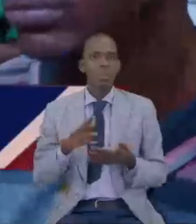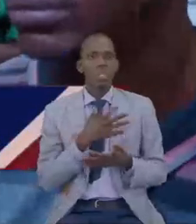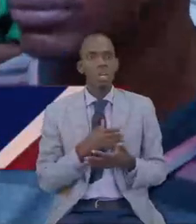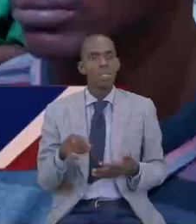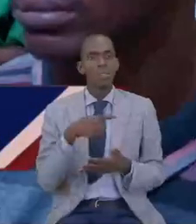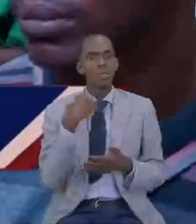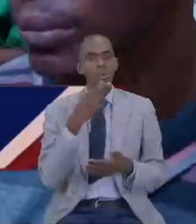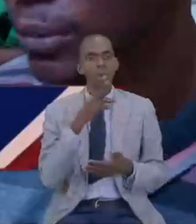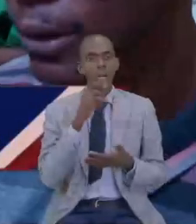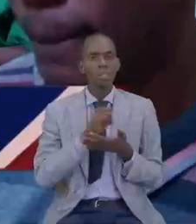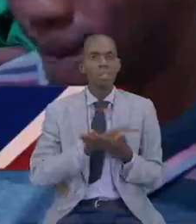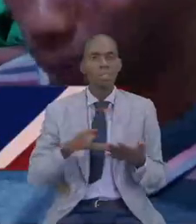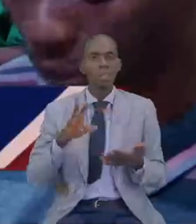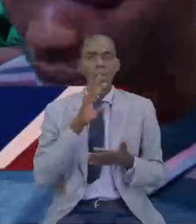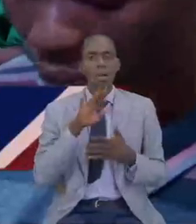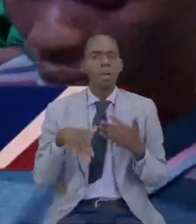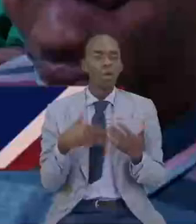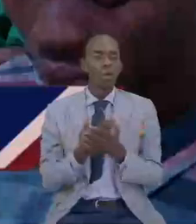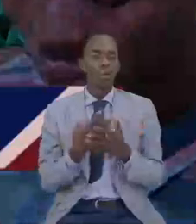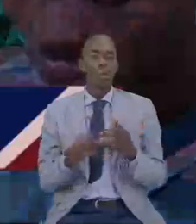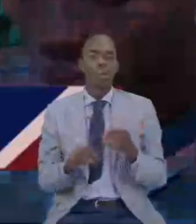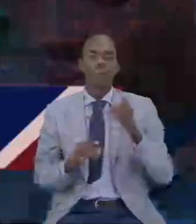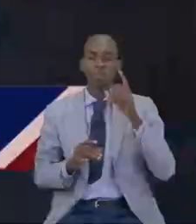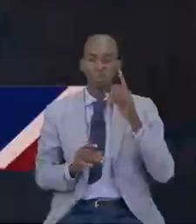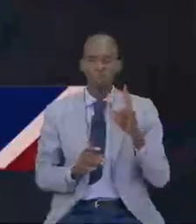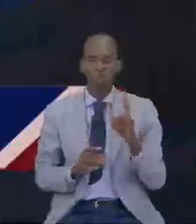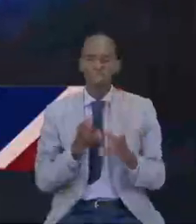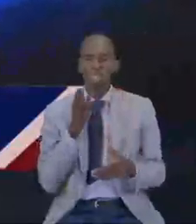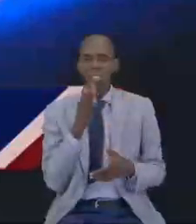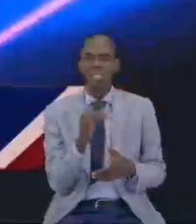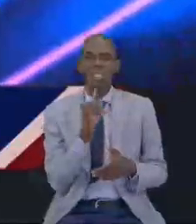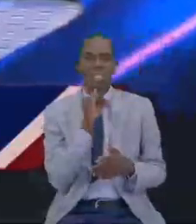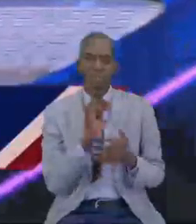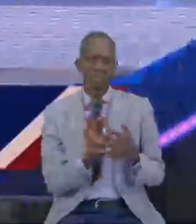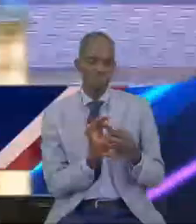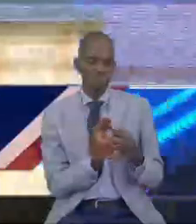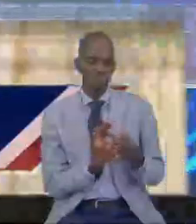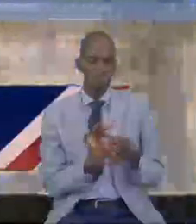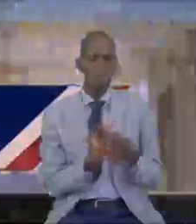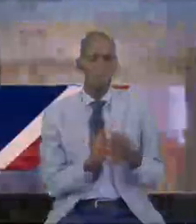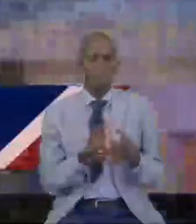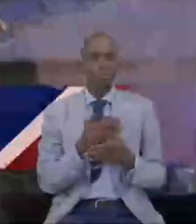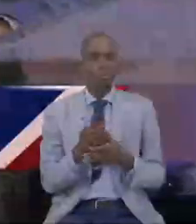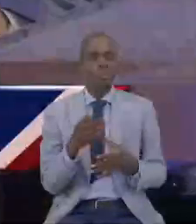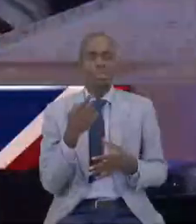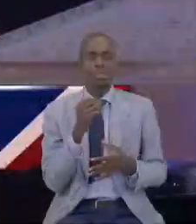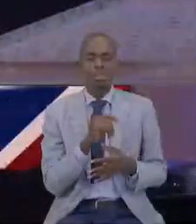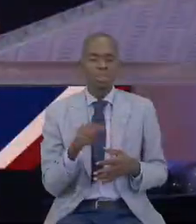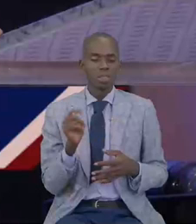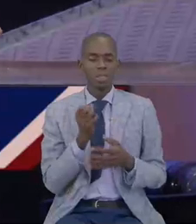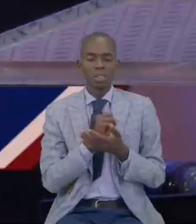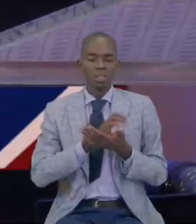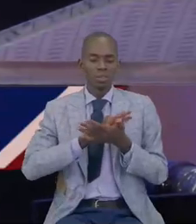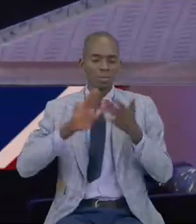issus d'un seul. Voyez cela, il y a l'unité entre celui qui sanctifie et ceux qui sont